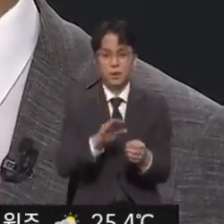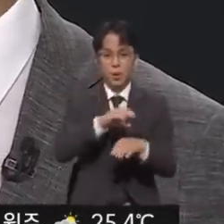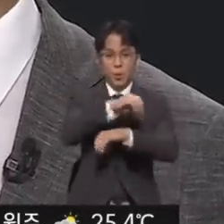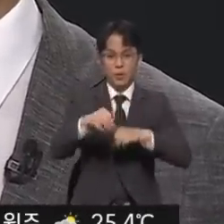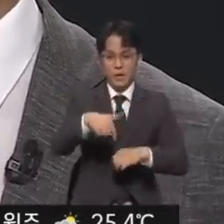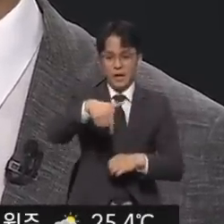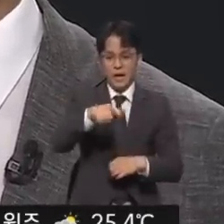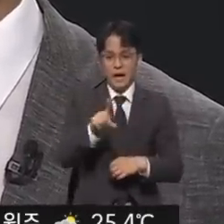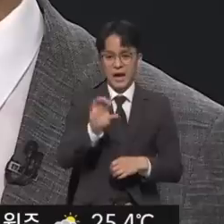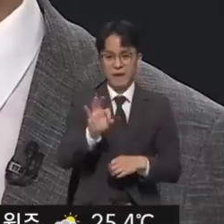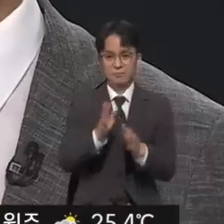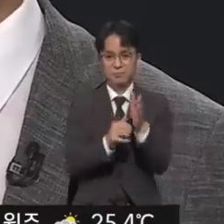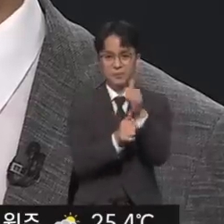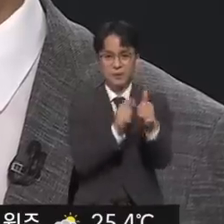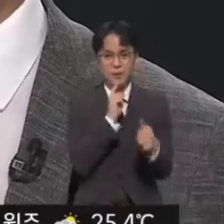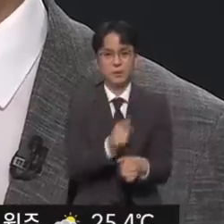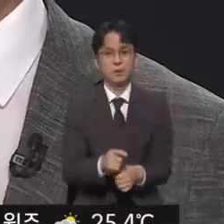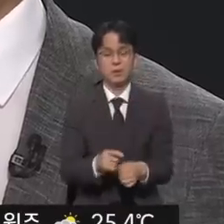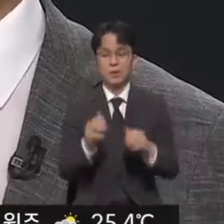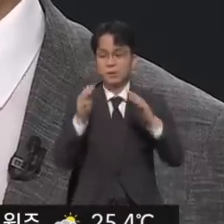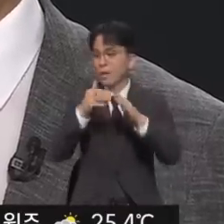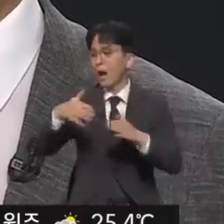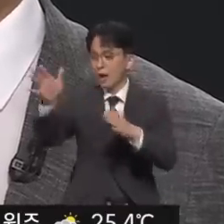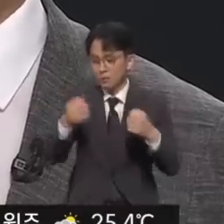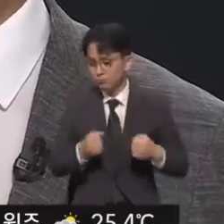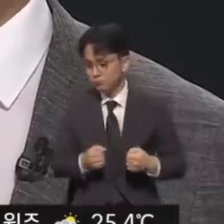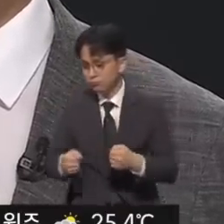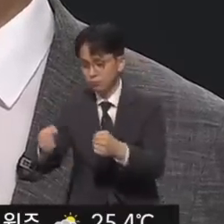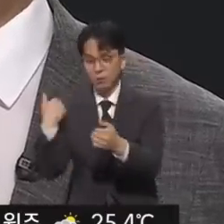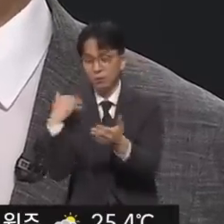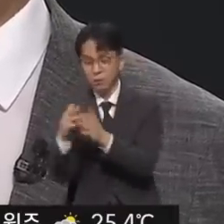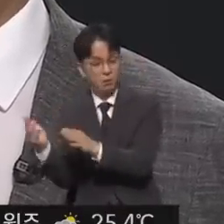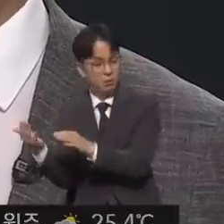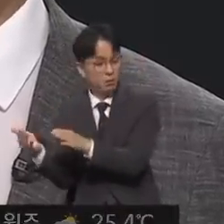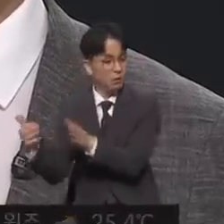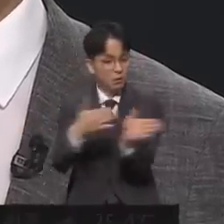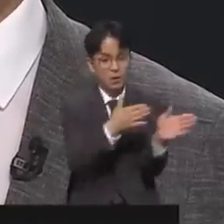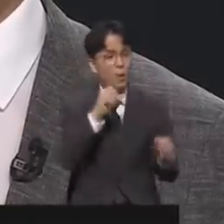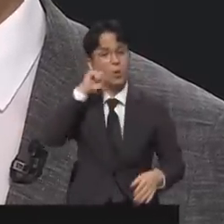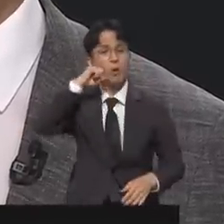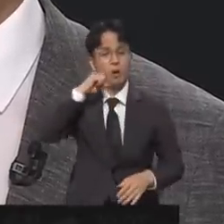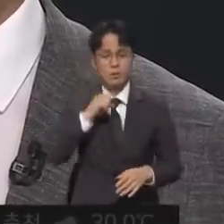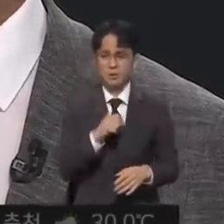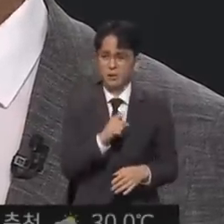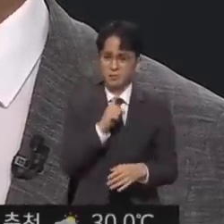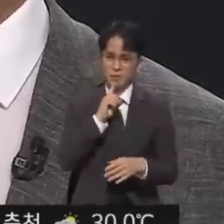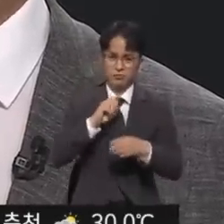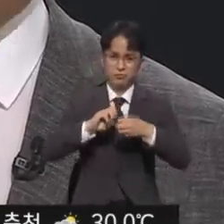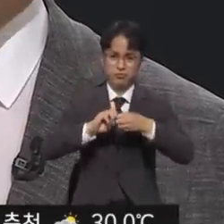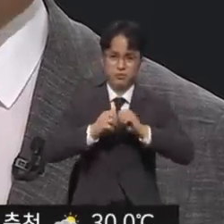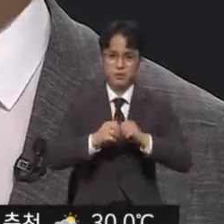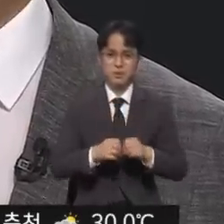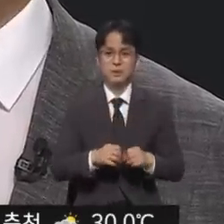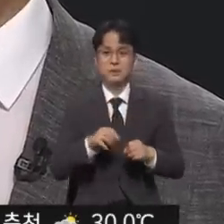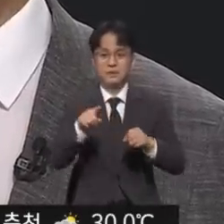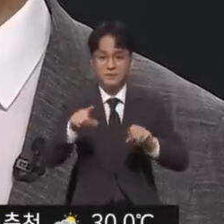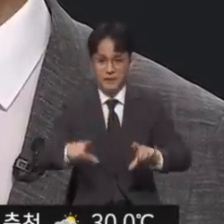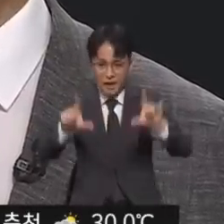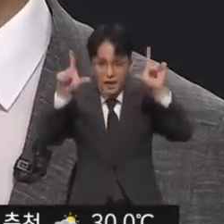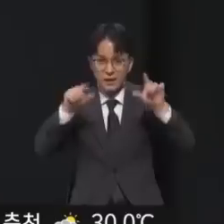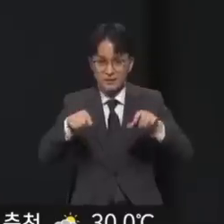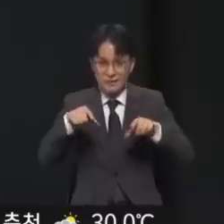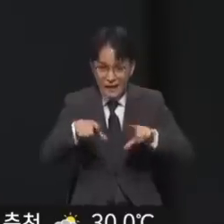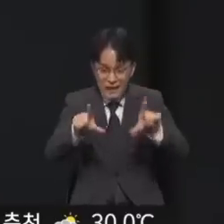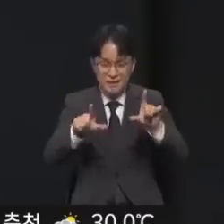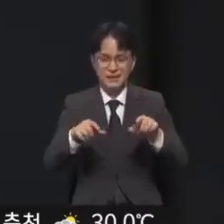라오어 회사라는 거야 라고 말을 하는데 정말 놀라웠던 것은 그 날 아침에 1개에 뭐 해 300ml 정도 비가 내릴